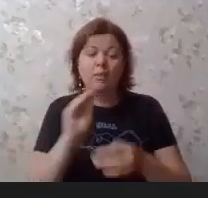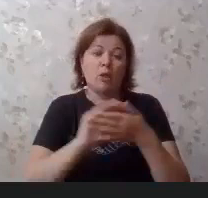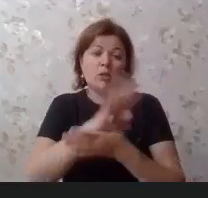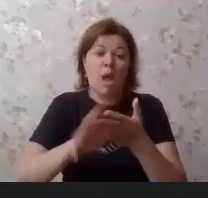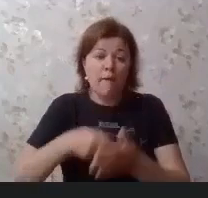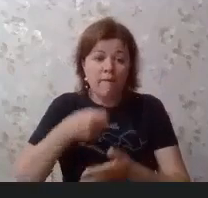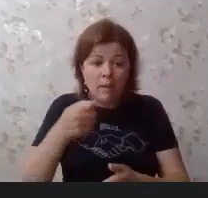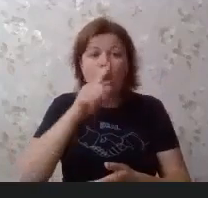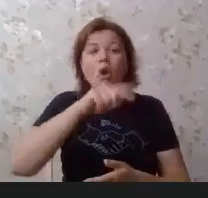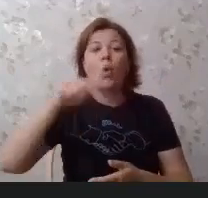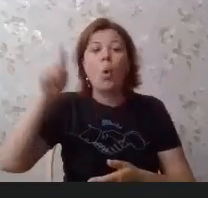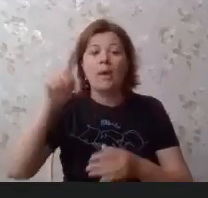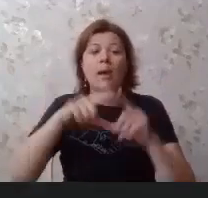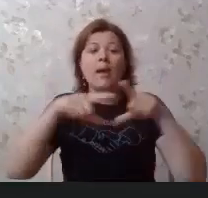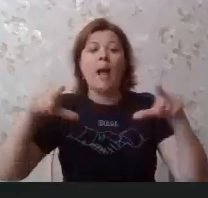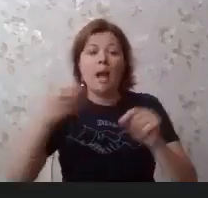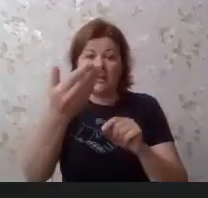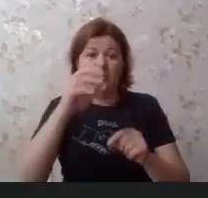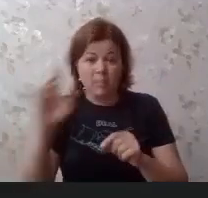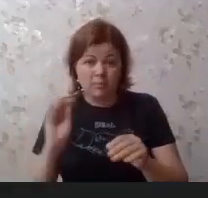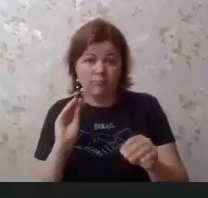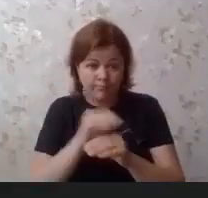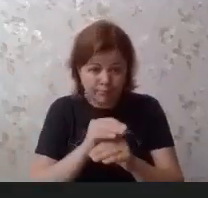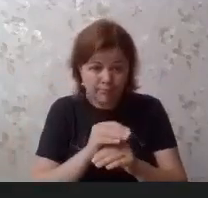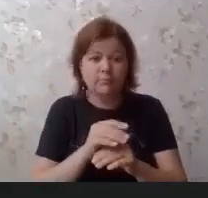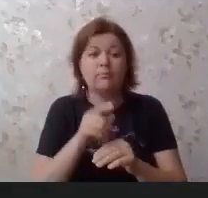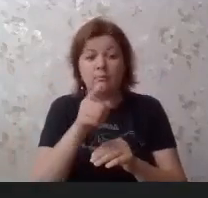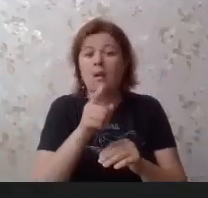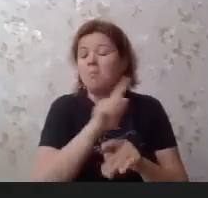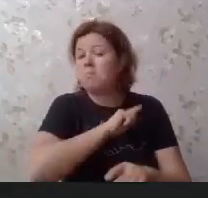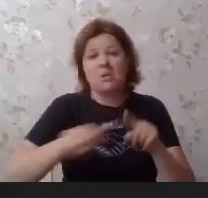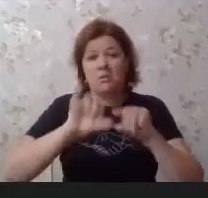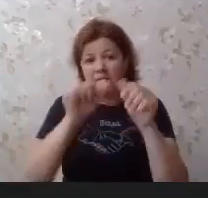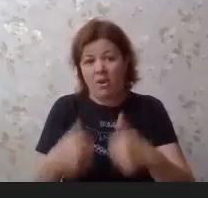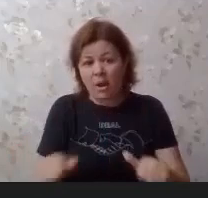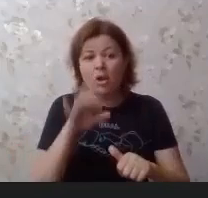Также можно, есть возможность и отказаться от сертификата.